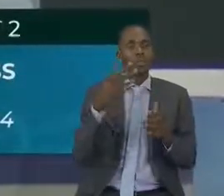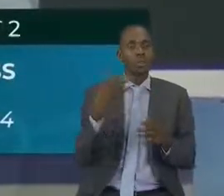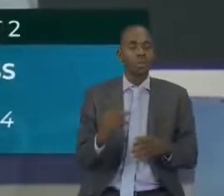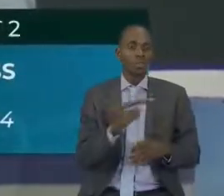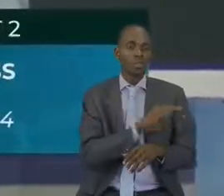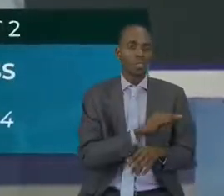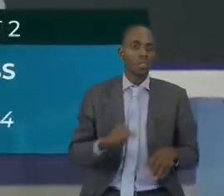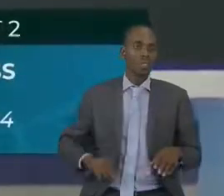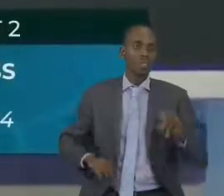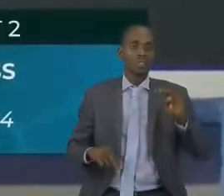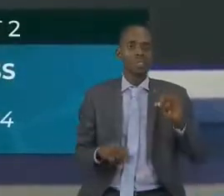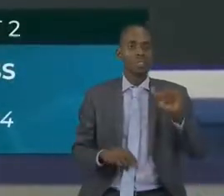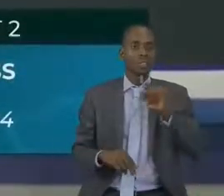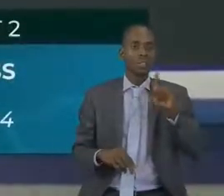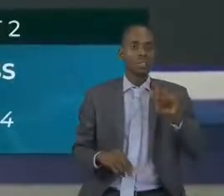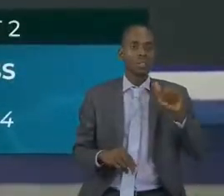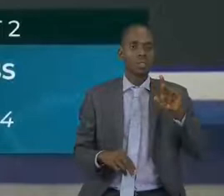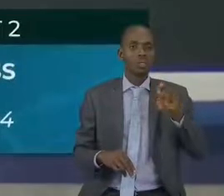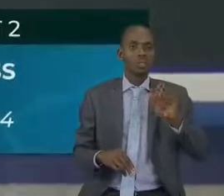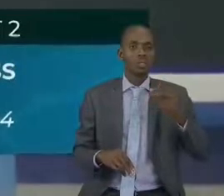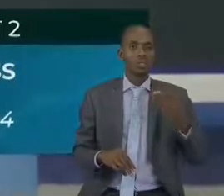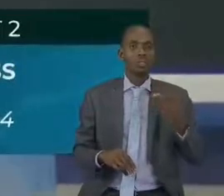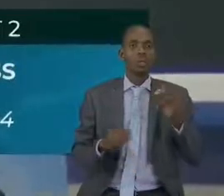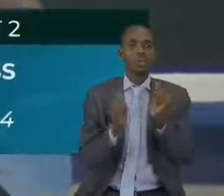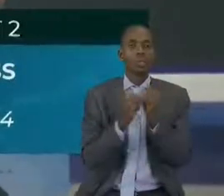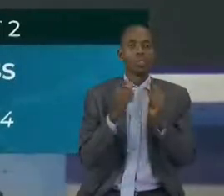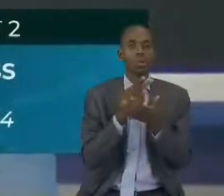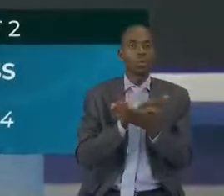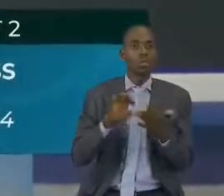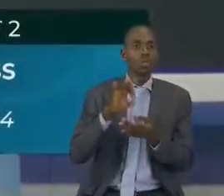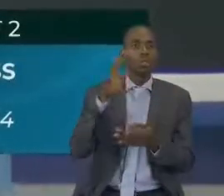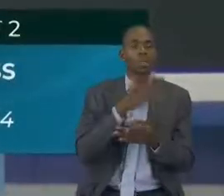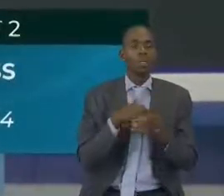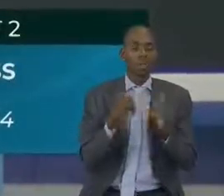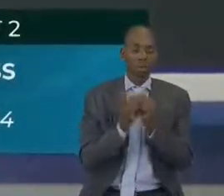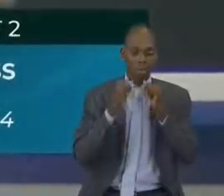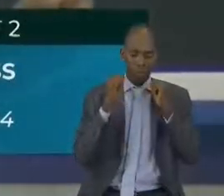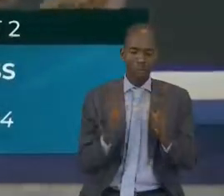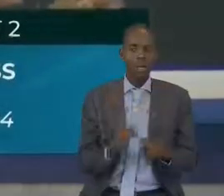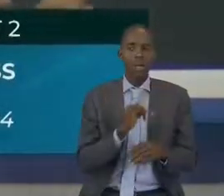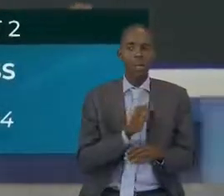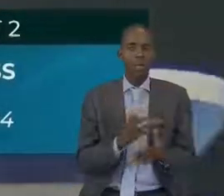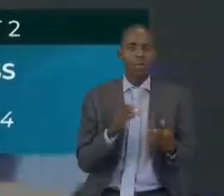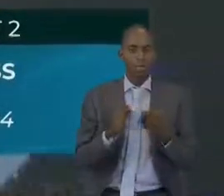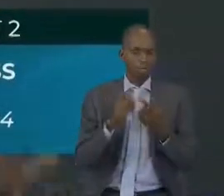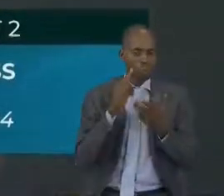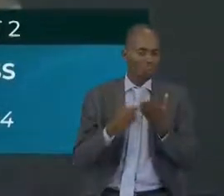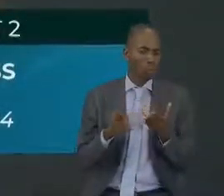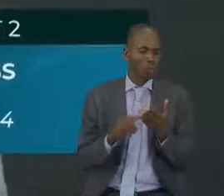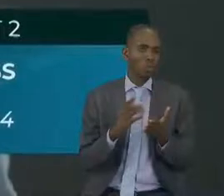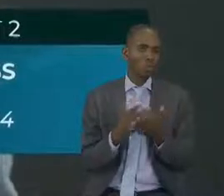a oint du Saint-Esprit de force Jésus de Nazareth. Je veux que vous notez quelque chose ici.